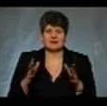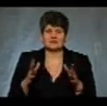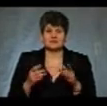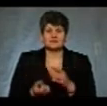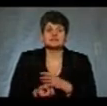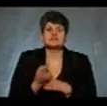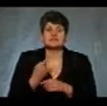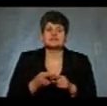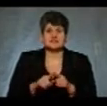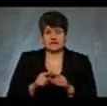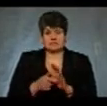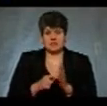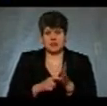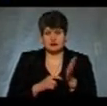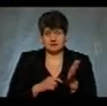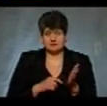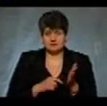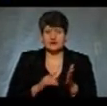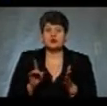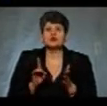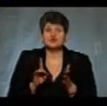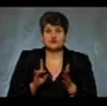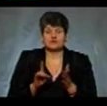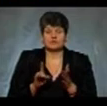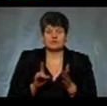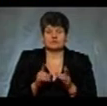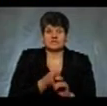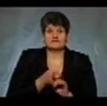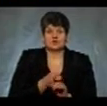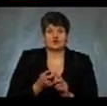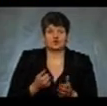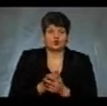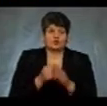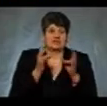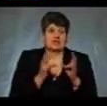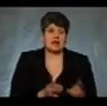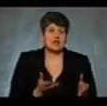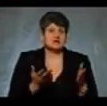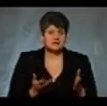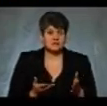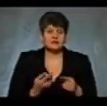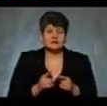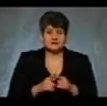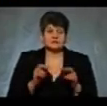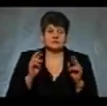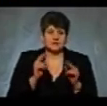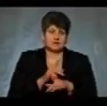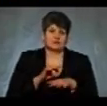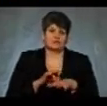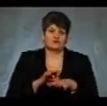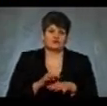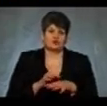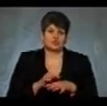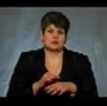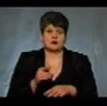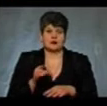появилася в тій кімнаті, і що призвело саме до трагедії. Це недбале поводження з нею,